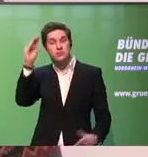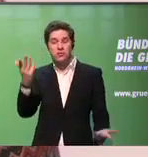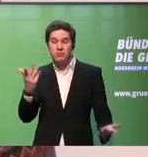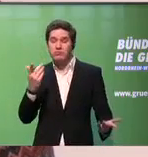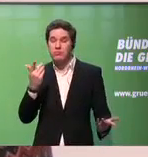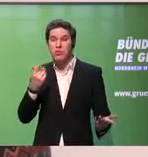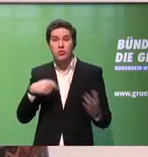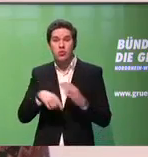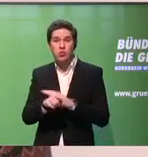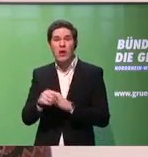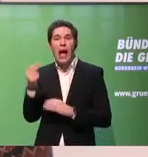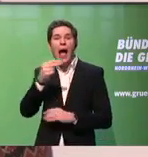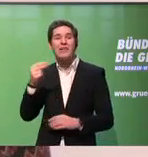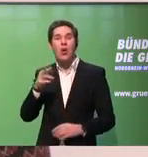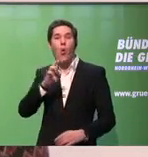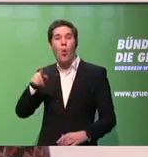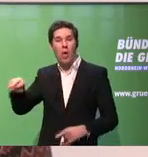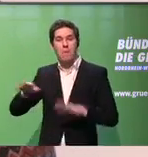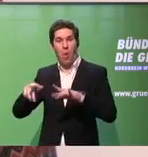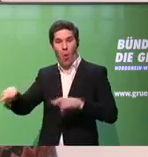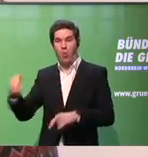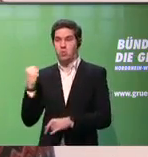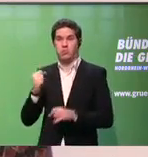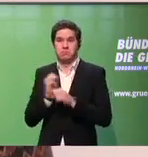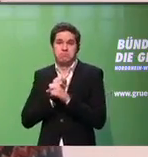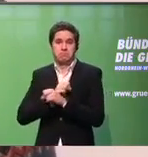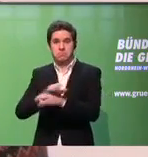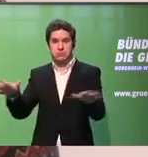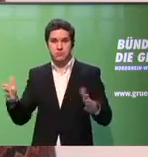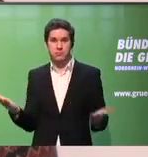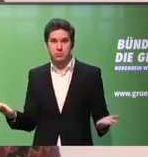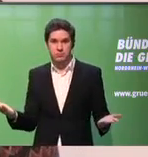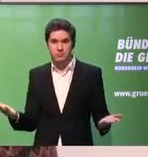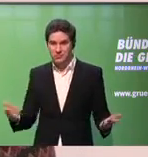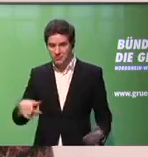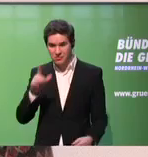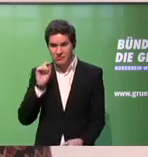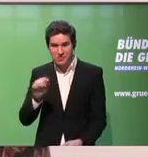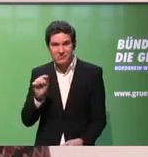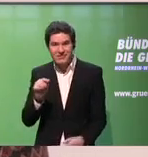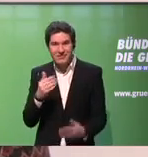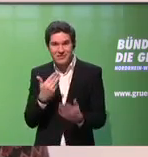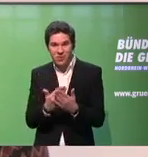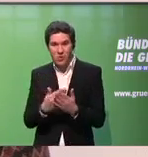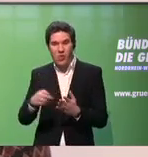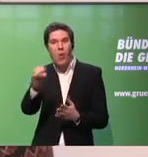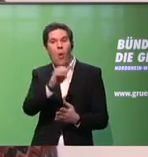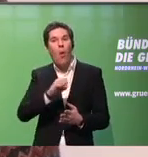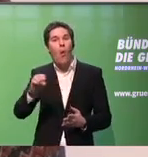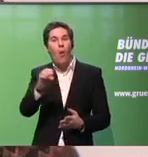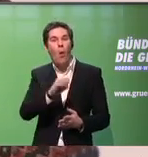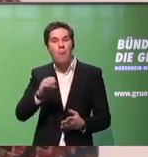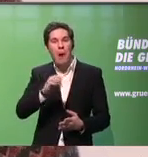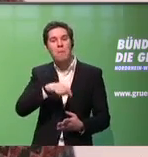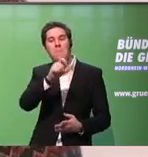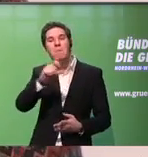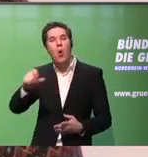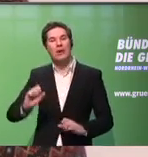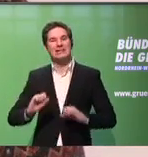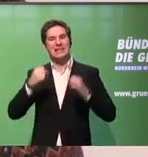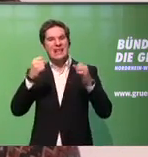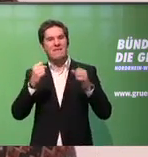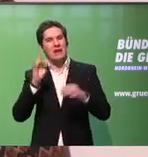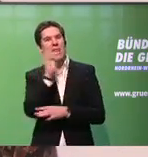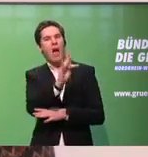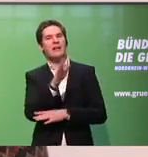Büro Heide Rühle herausgetragen wurde, das hat diese ganz erfolgreiche europäische Bürgerinitiative gegen die Privatisierung